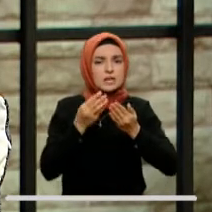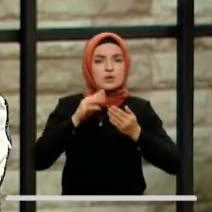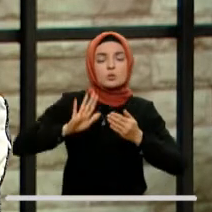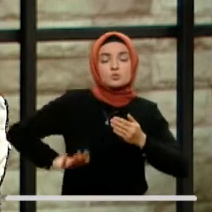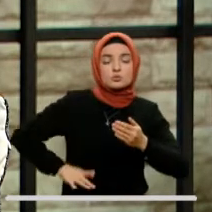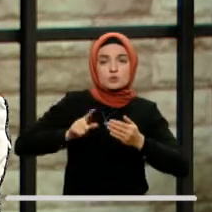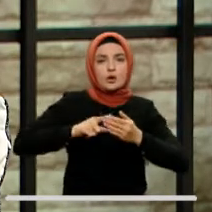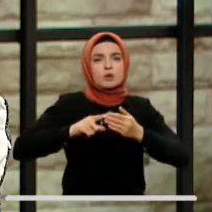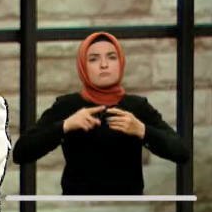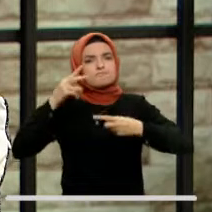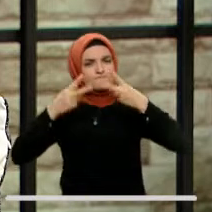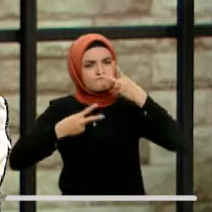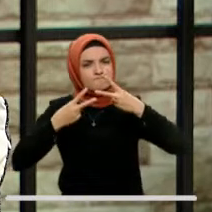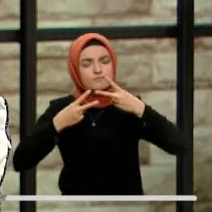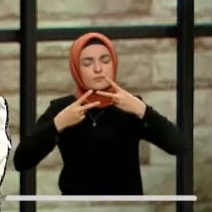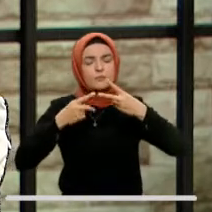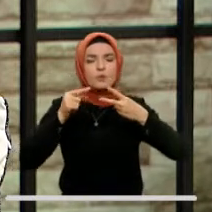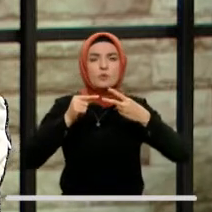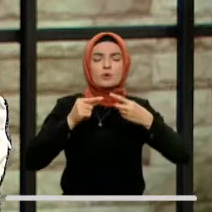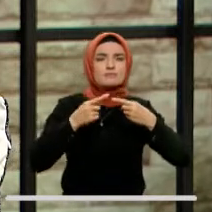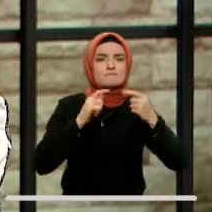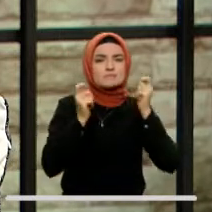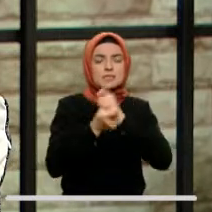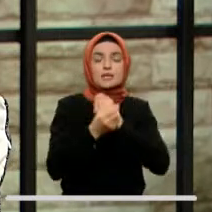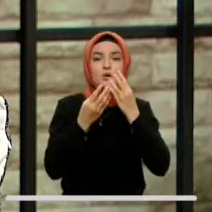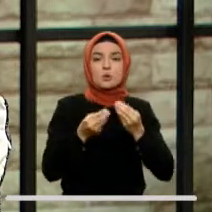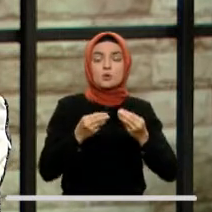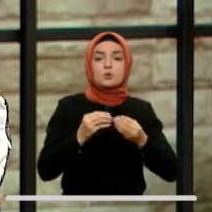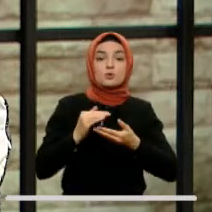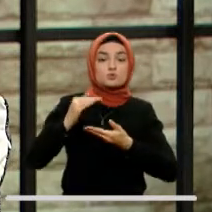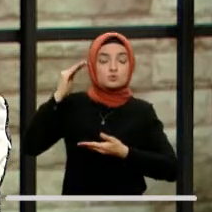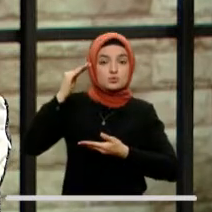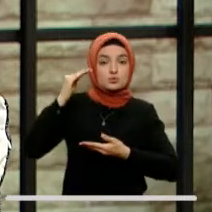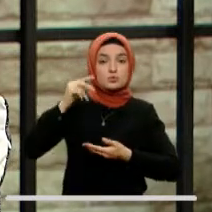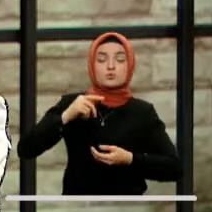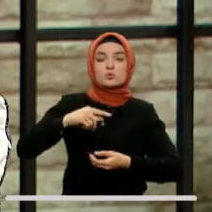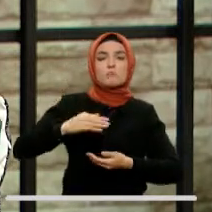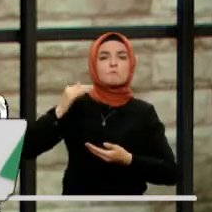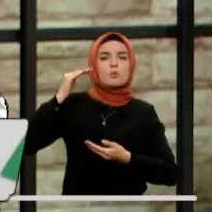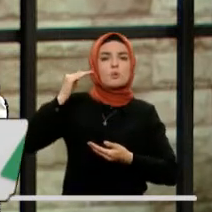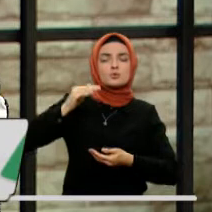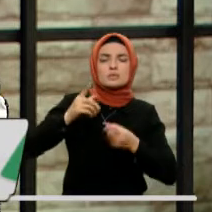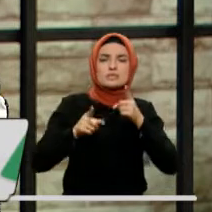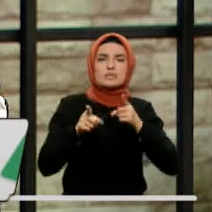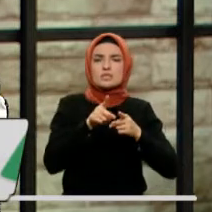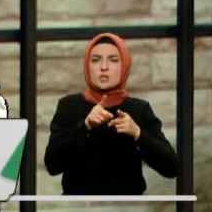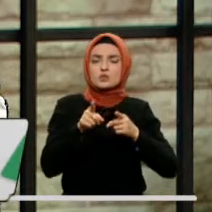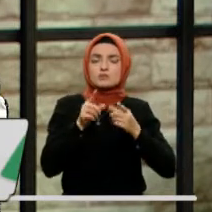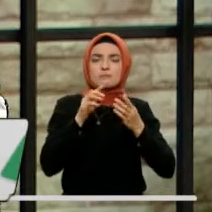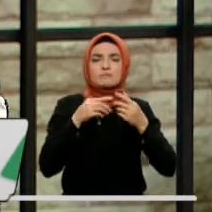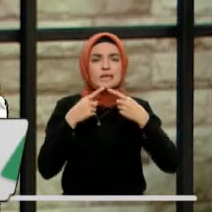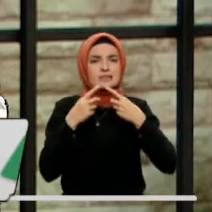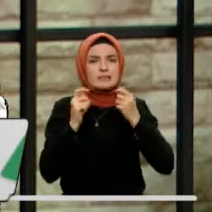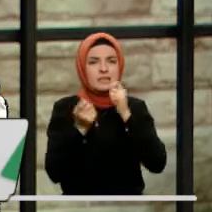orada çocuğun boyu, yaşı, kilosu, sevdiği, sevmediği yiyeceklere göre bütün miktarlar değişir ama